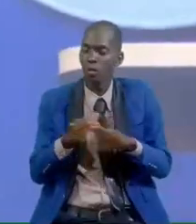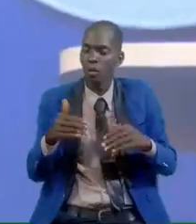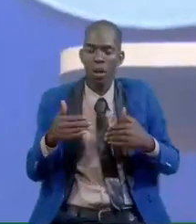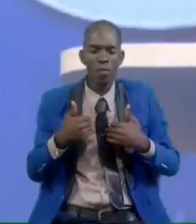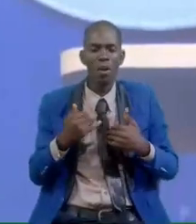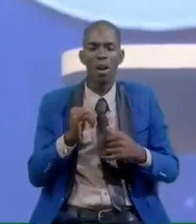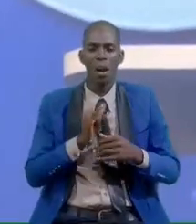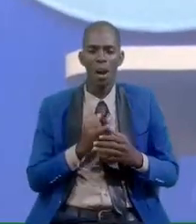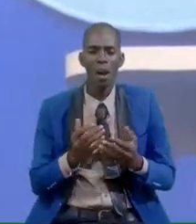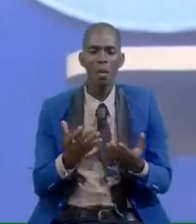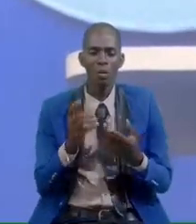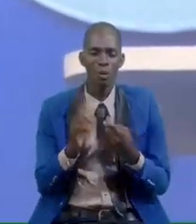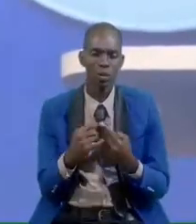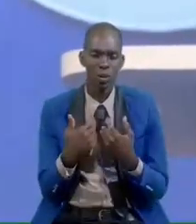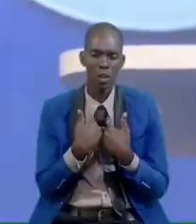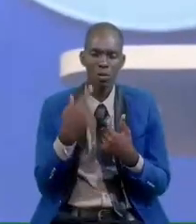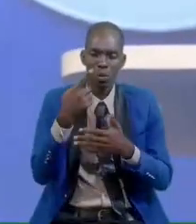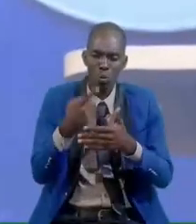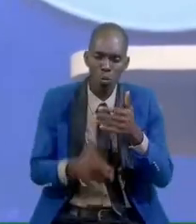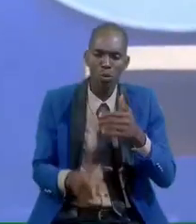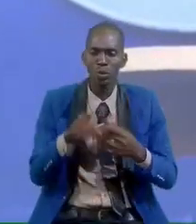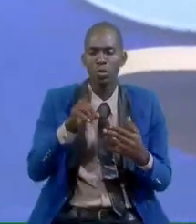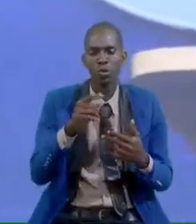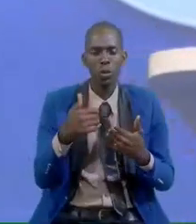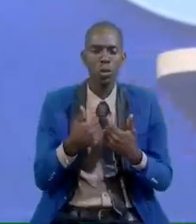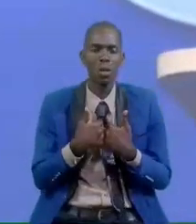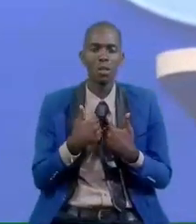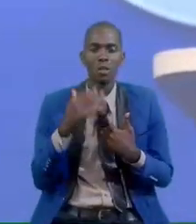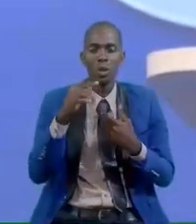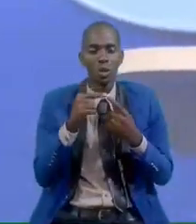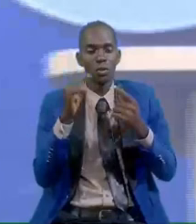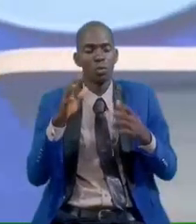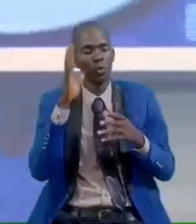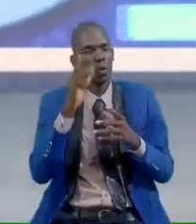veux avoir ce que tu n'as pas. Tes ennemis viendront.